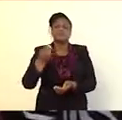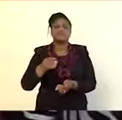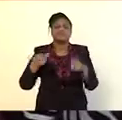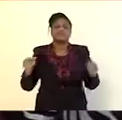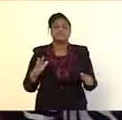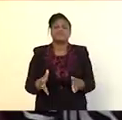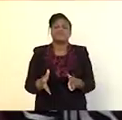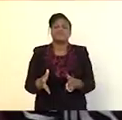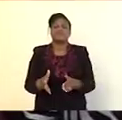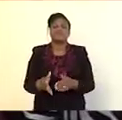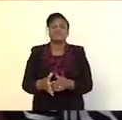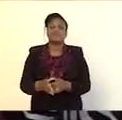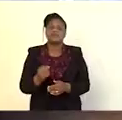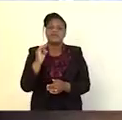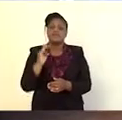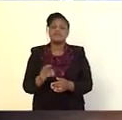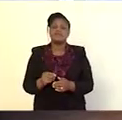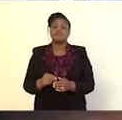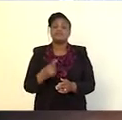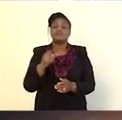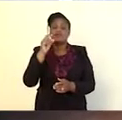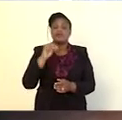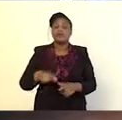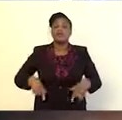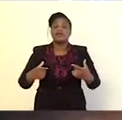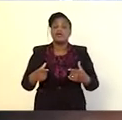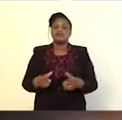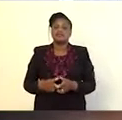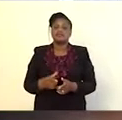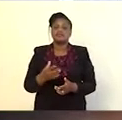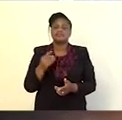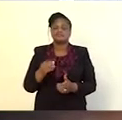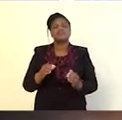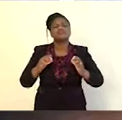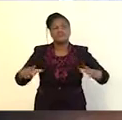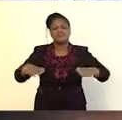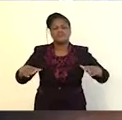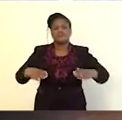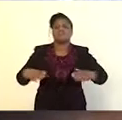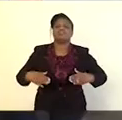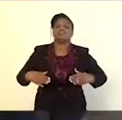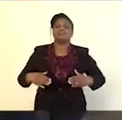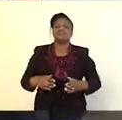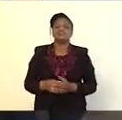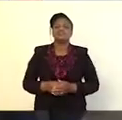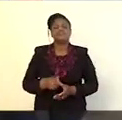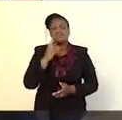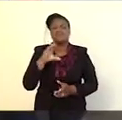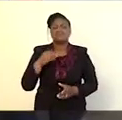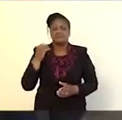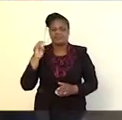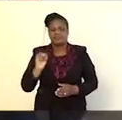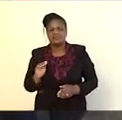20, pafa, nukuti kana upenyu umwe chete, wakakosha, unorwadza. Taura inyi baba niki. Mazita